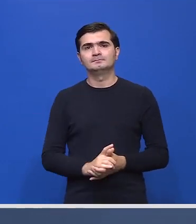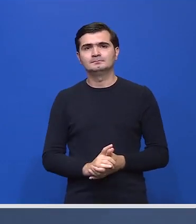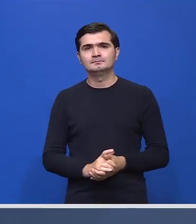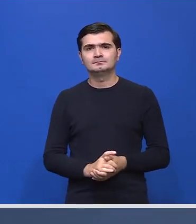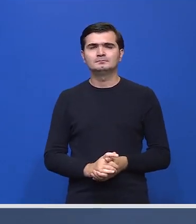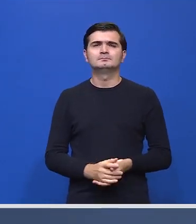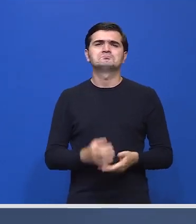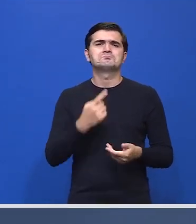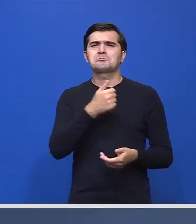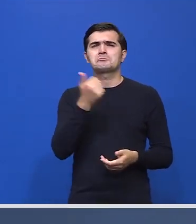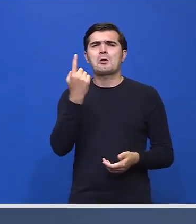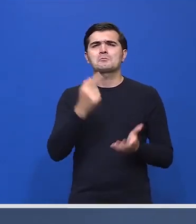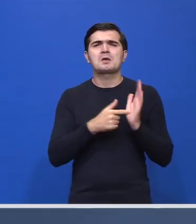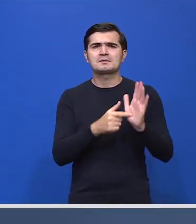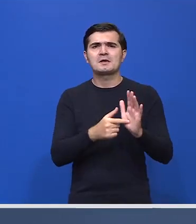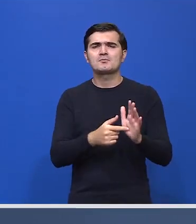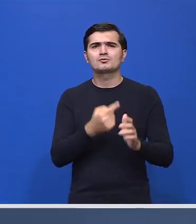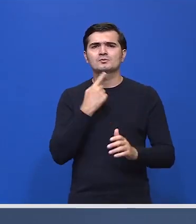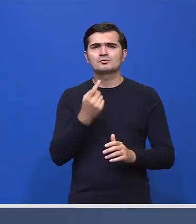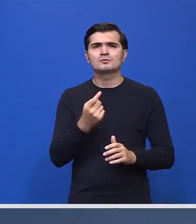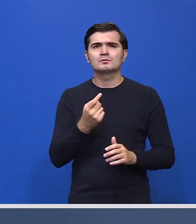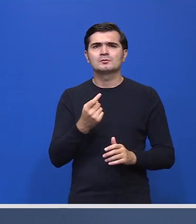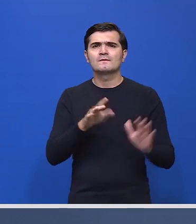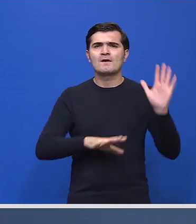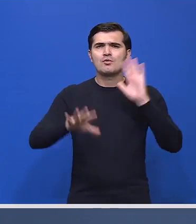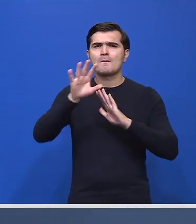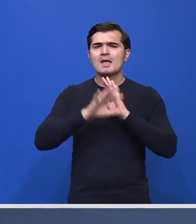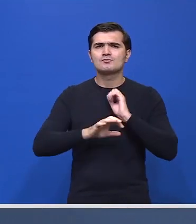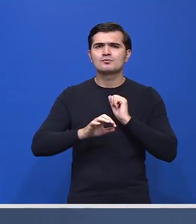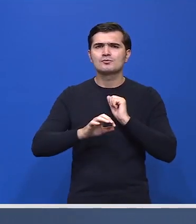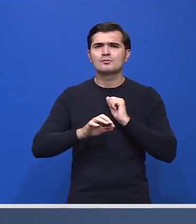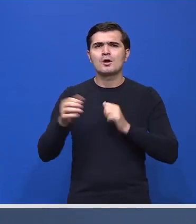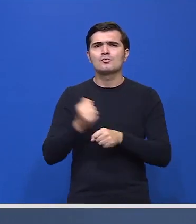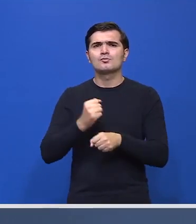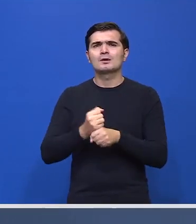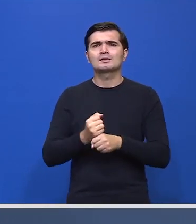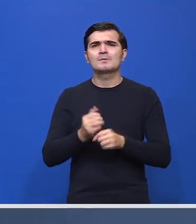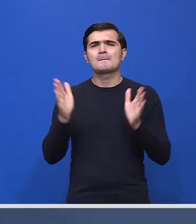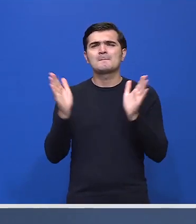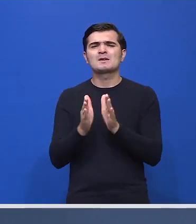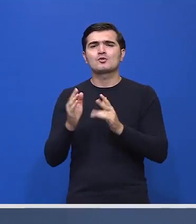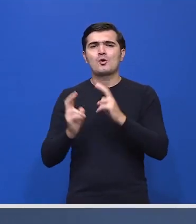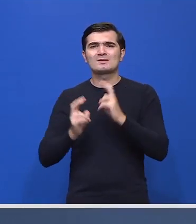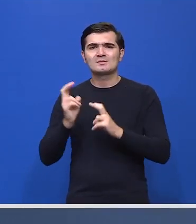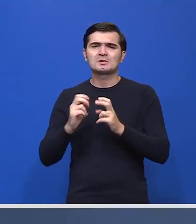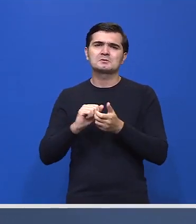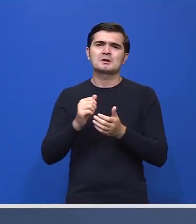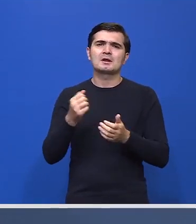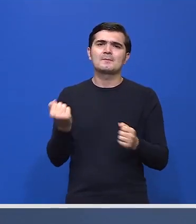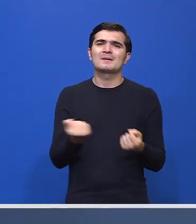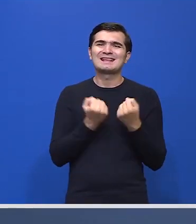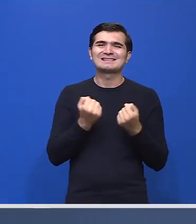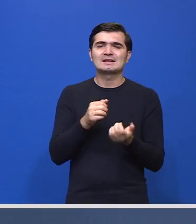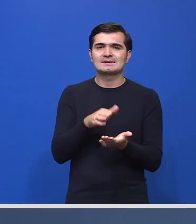Aș da doar exemplu celor care, de exemplu, ca fenomen, lucrau pe micro-întreprindere, pe servicii, pe prestări servicii,